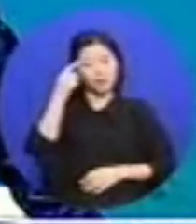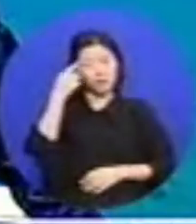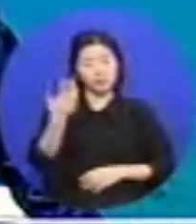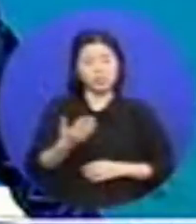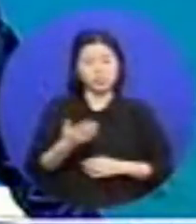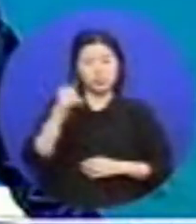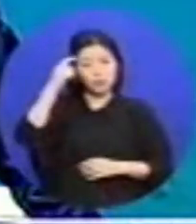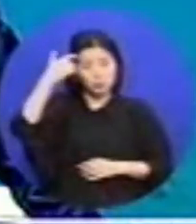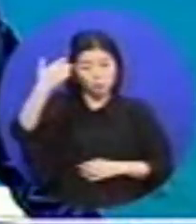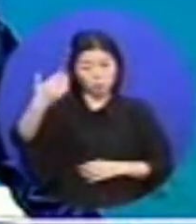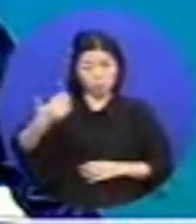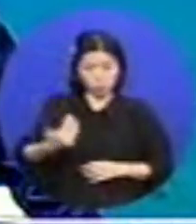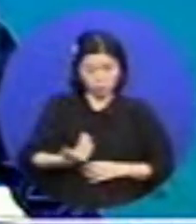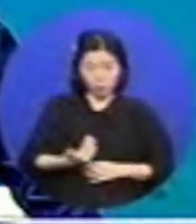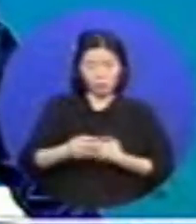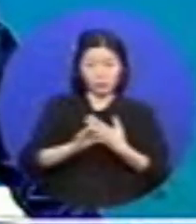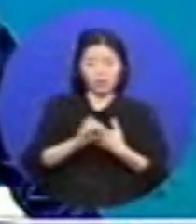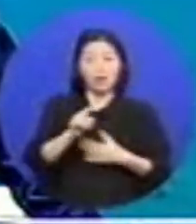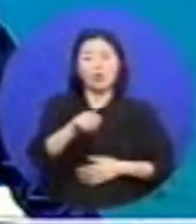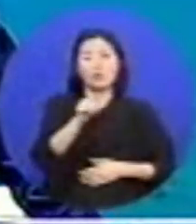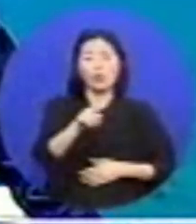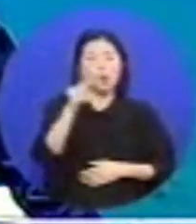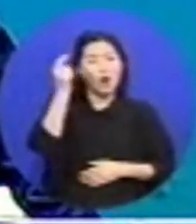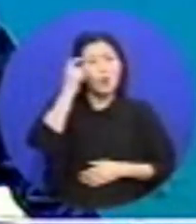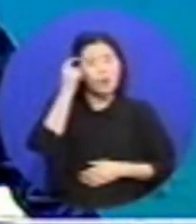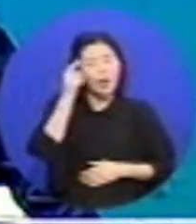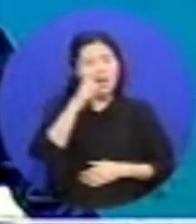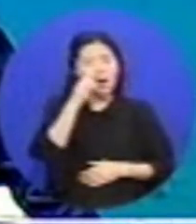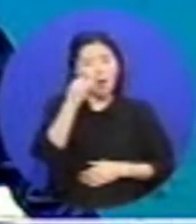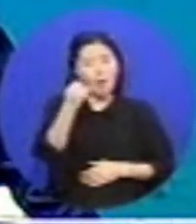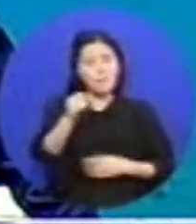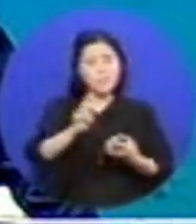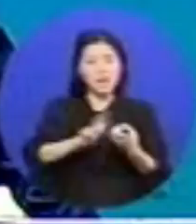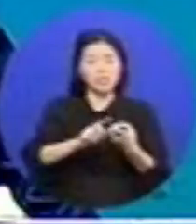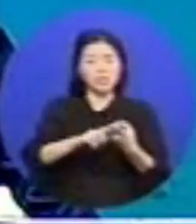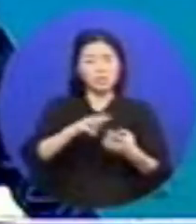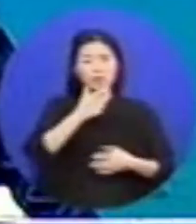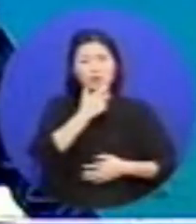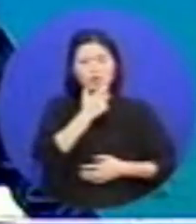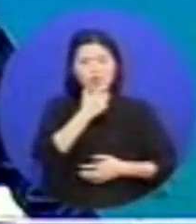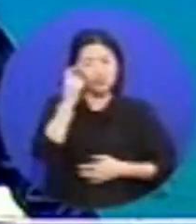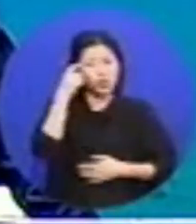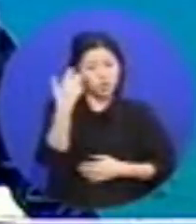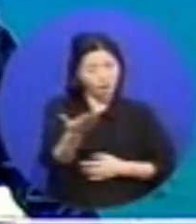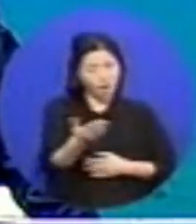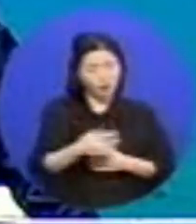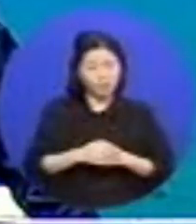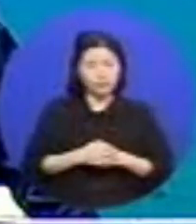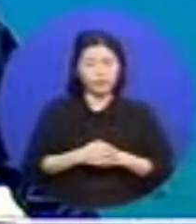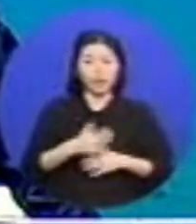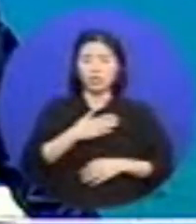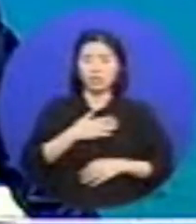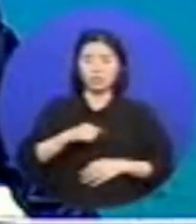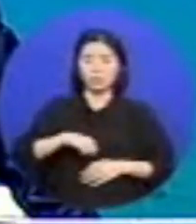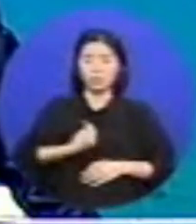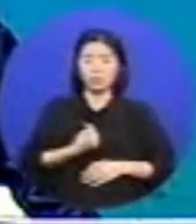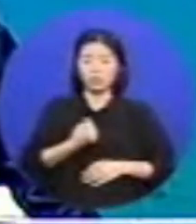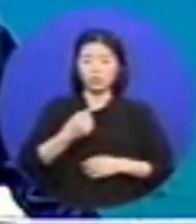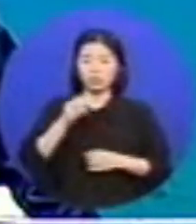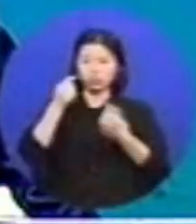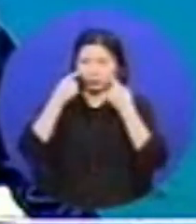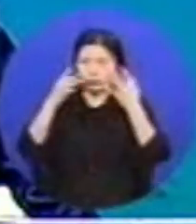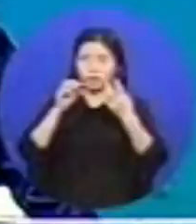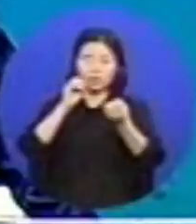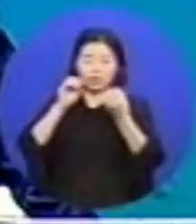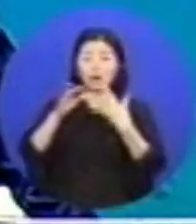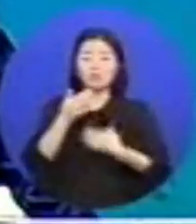이렇게 물어보더래요. 너는 왜 그렇게 엄마에 대해서 싫어하냐? 자기도 딱 대답을 못하겠더래요. 그냥 싫은